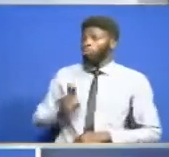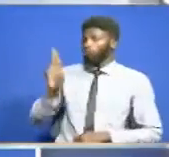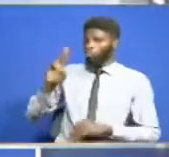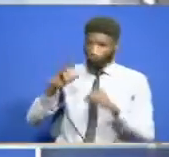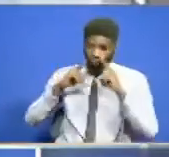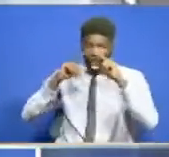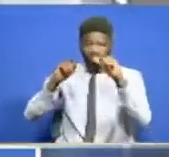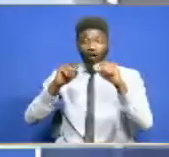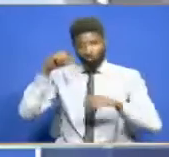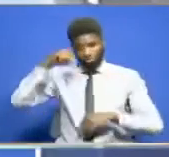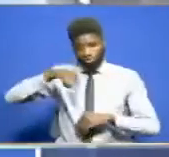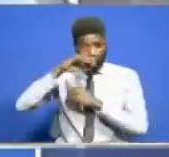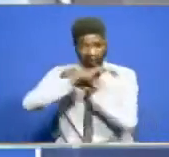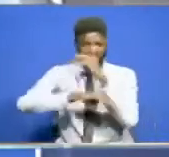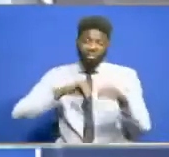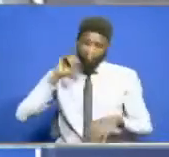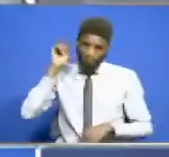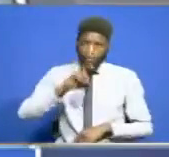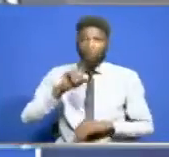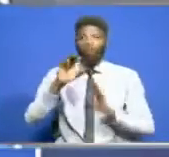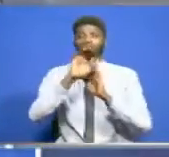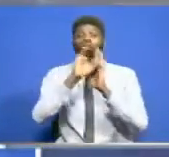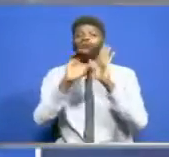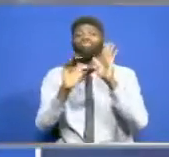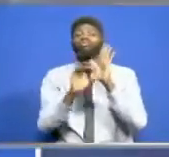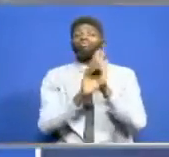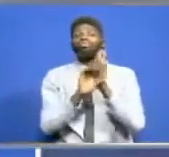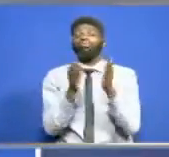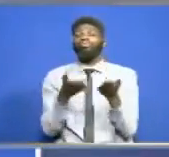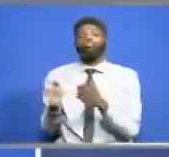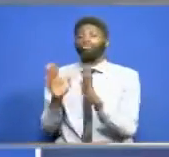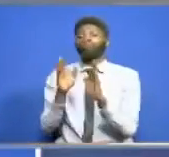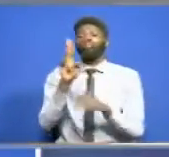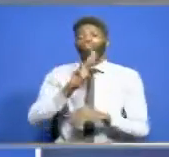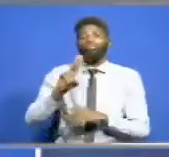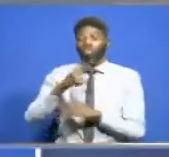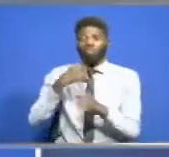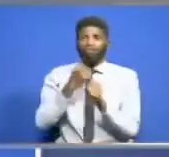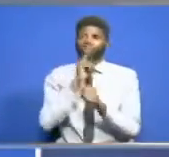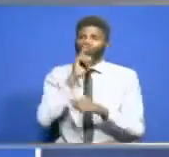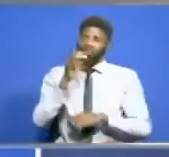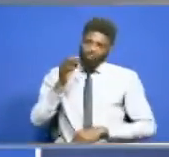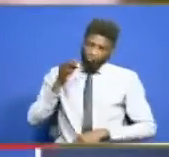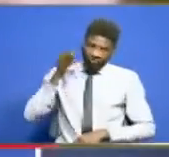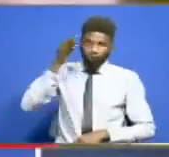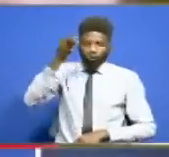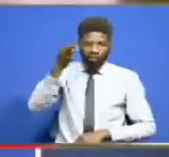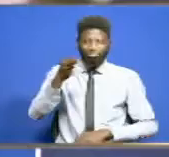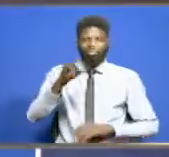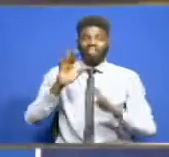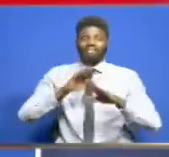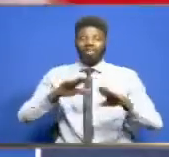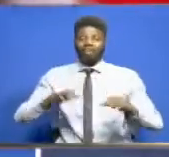ichukue fursa hii ya kikatiba kuhakikisha maisha bora kwa vizazi vijavyo.